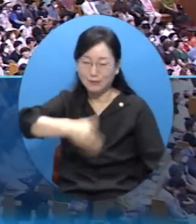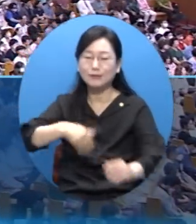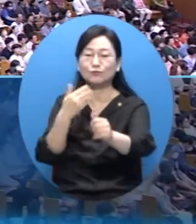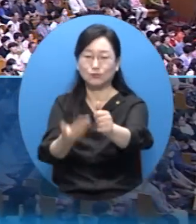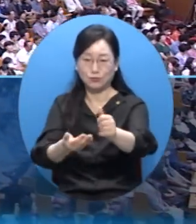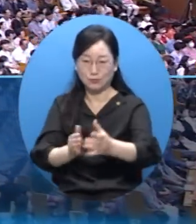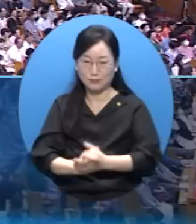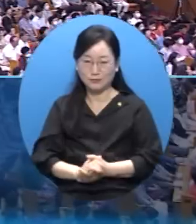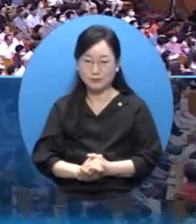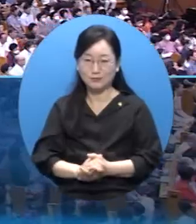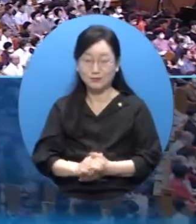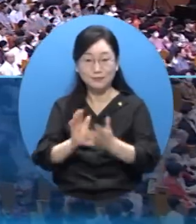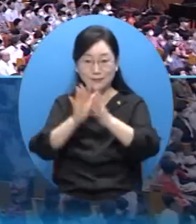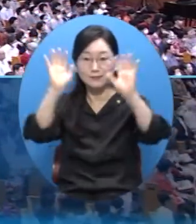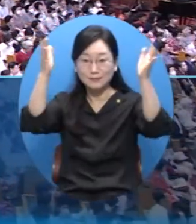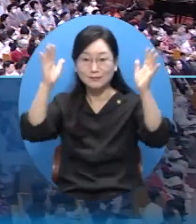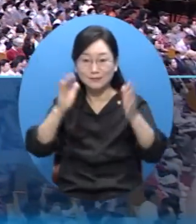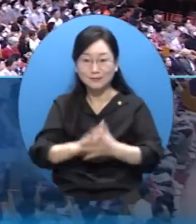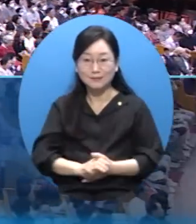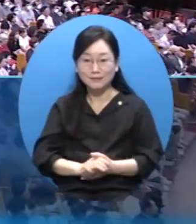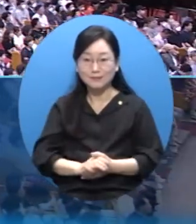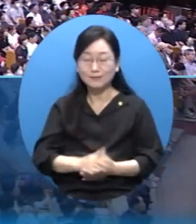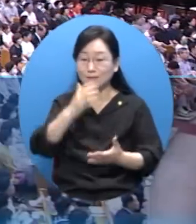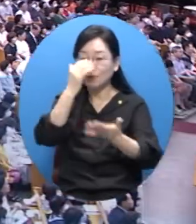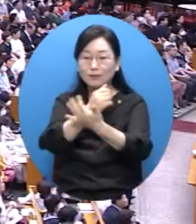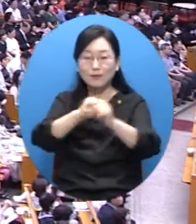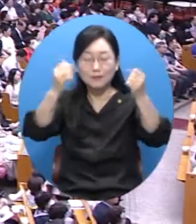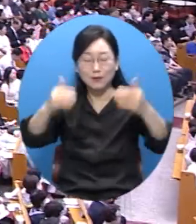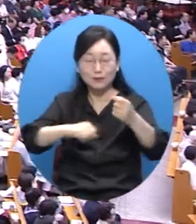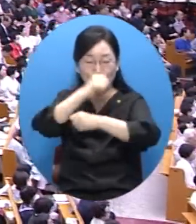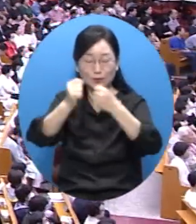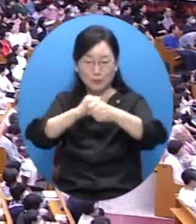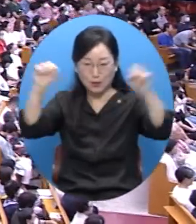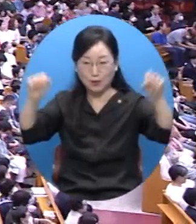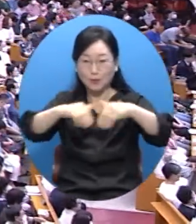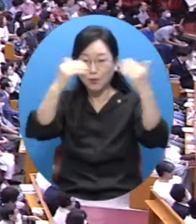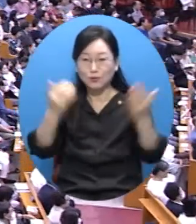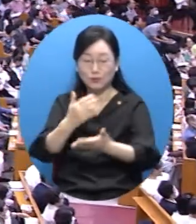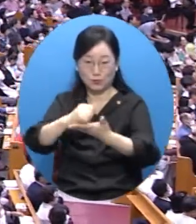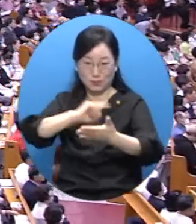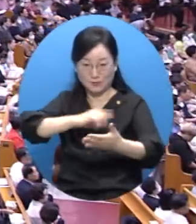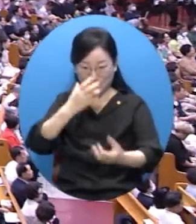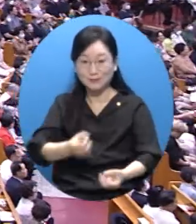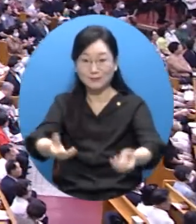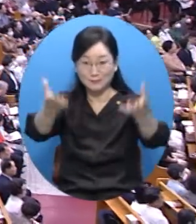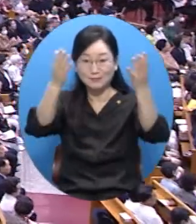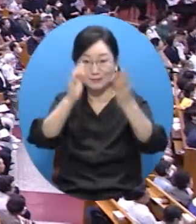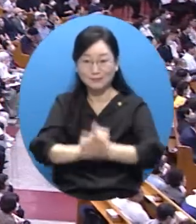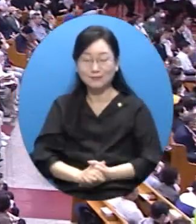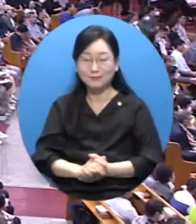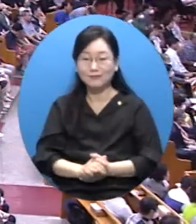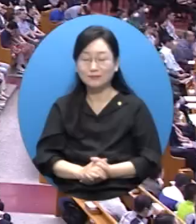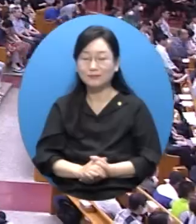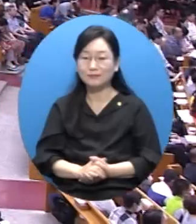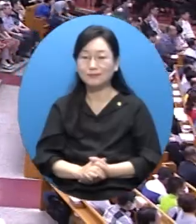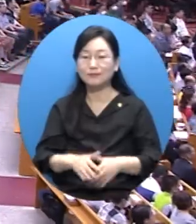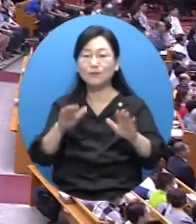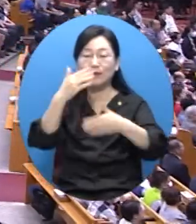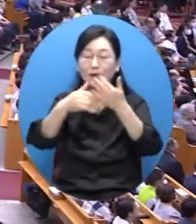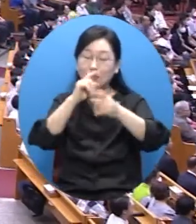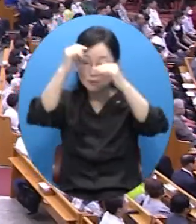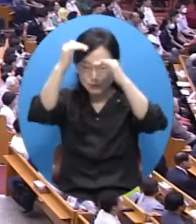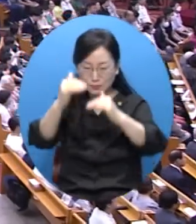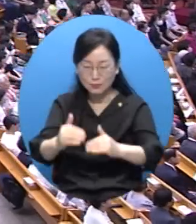것이요. 할렐루야. 죄사함 받고 자유받는 여러분 모두가 되기를 주님의 이름으로 축원합니다. 오늘 말씀